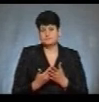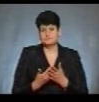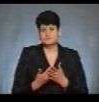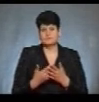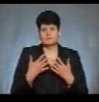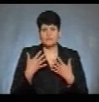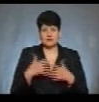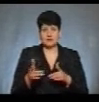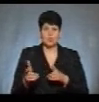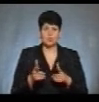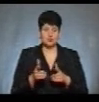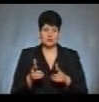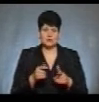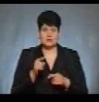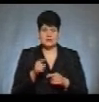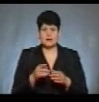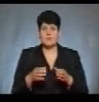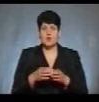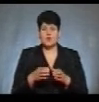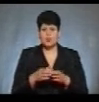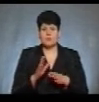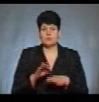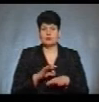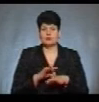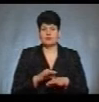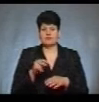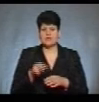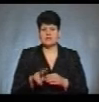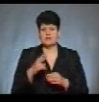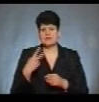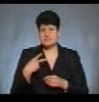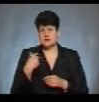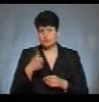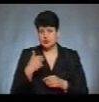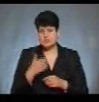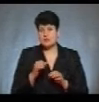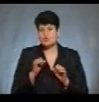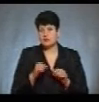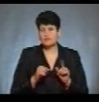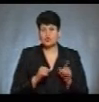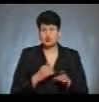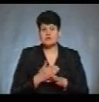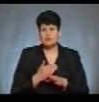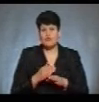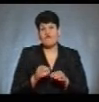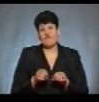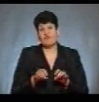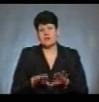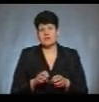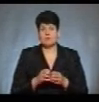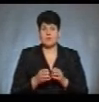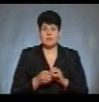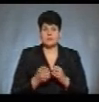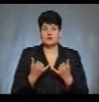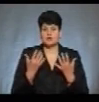вже готується, там відповідна група, будуть проводити в 2020 році, і, можливо, воно частково вирішить цю проблему, тому що